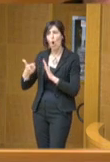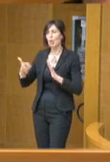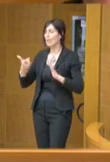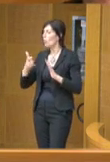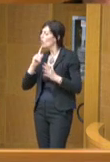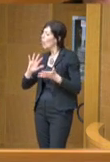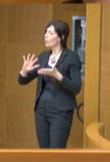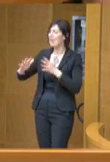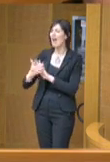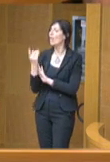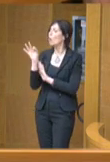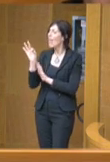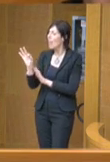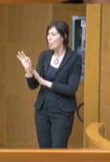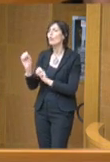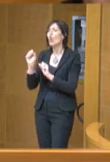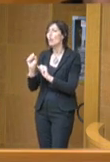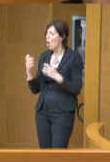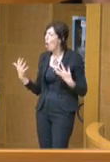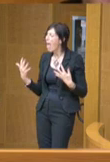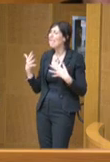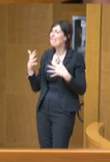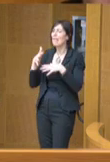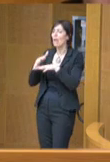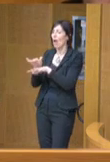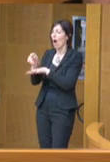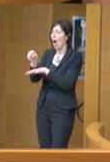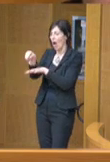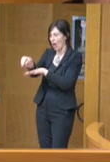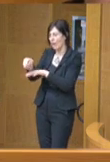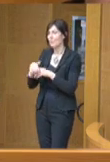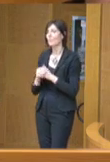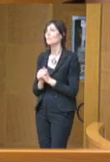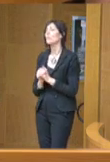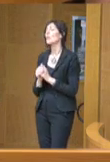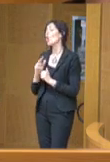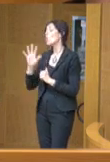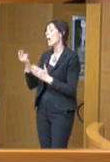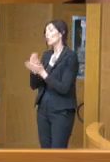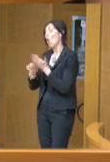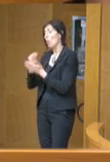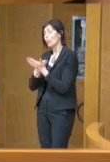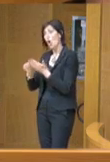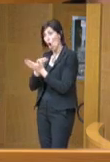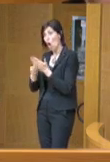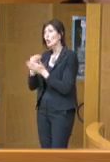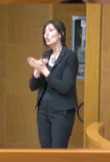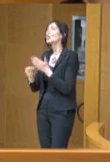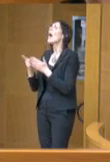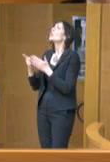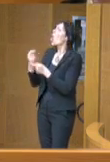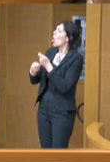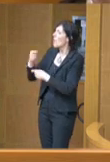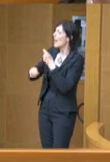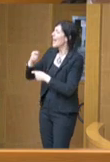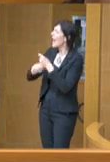l'elemento integratore. E infine un progetto molto bello del Comune di Pesaro, con la cooperativa sociale Labirinto, promosso